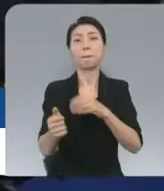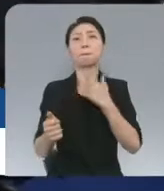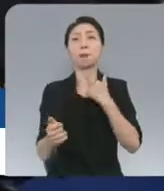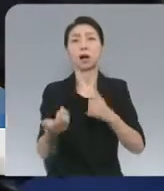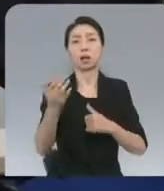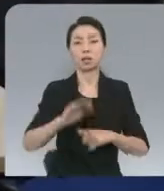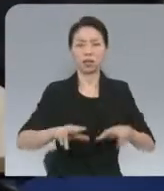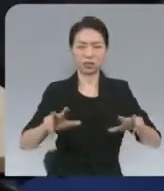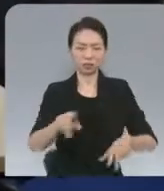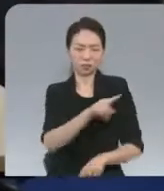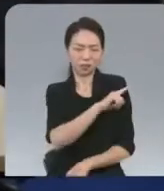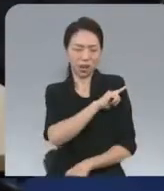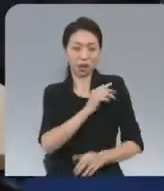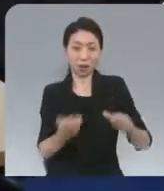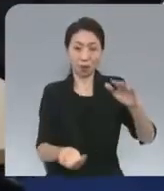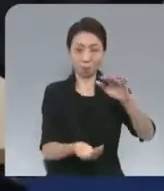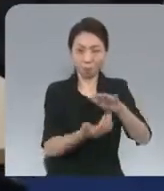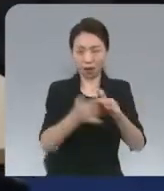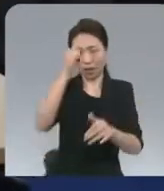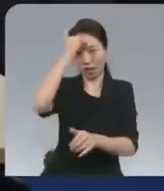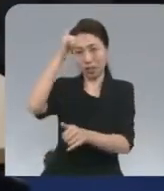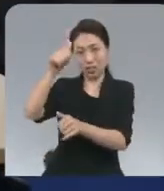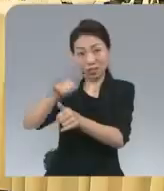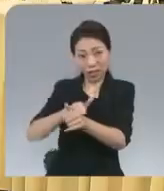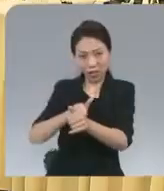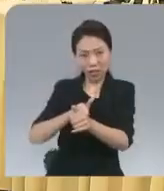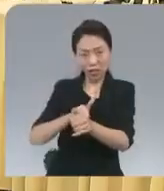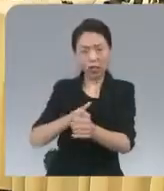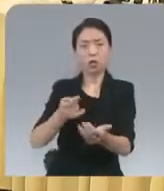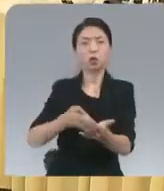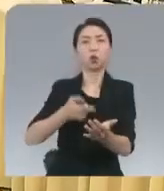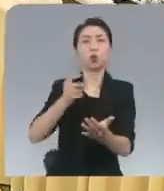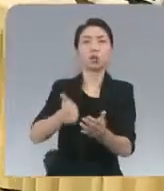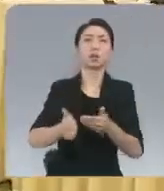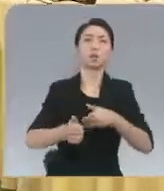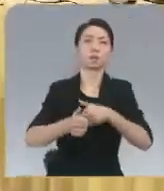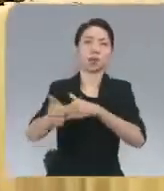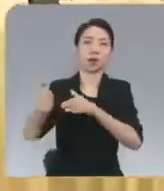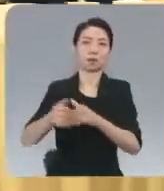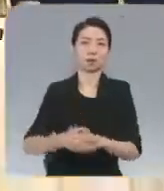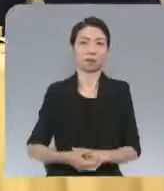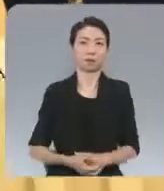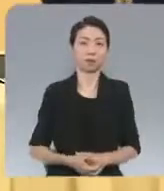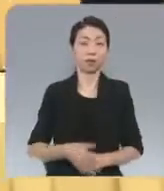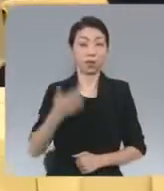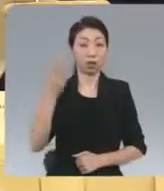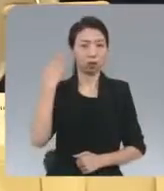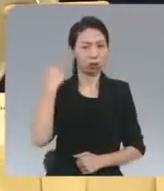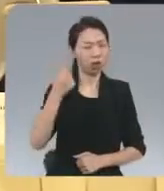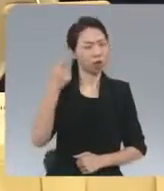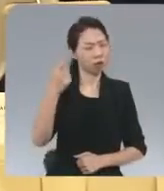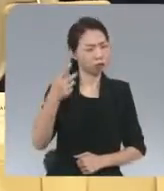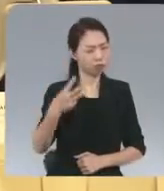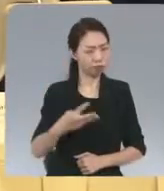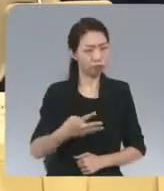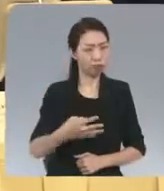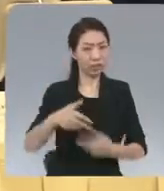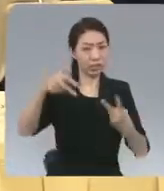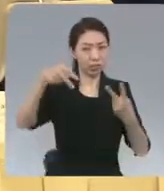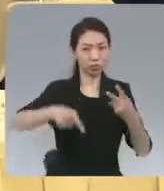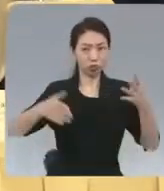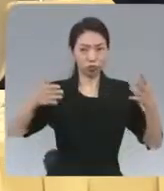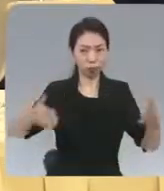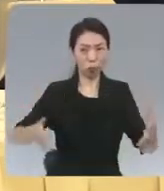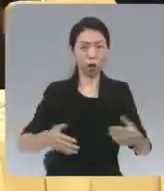jadis le pays du matin clair était représentée par son ministre des affaires étrangères où son ambassadeur à tokyo et